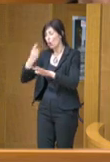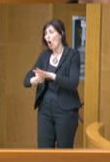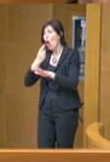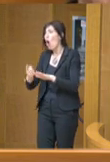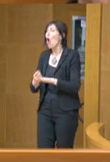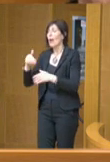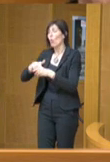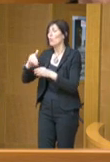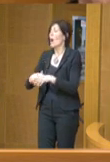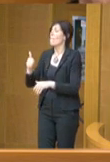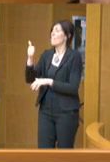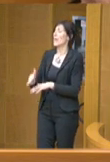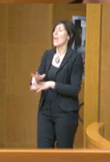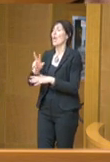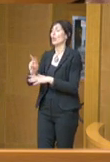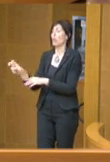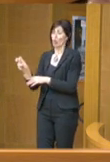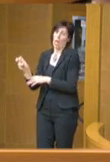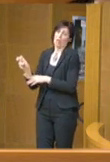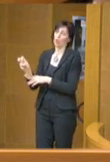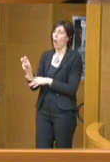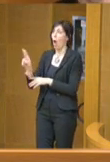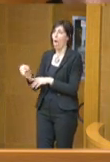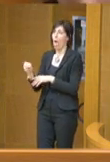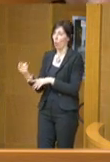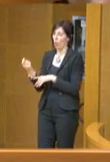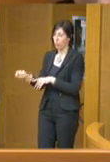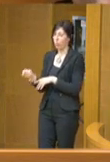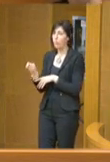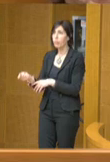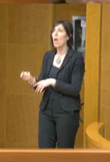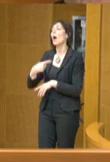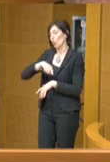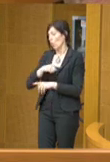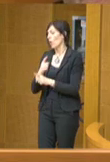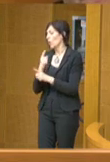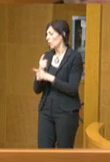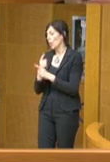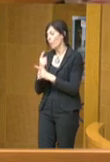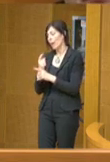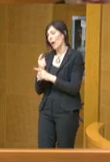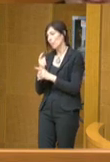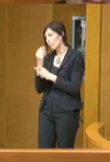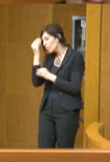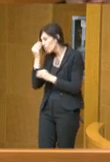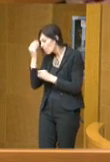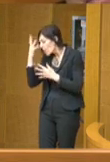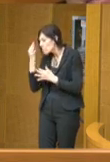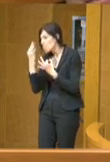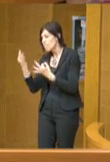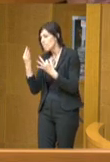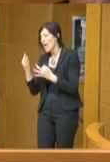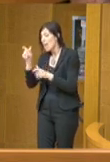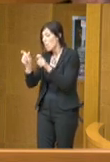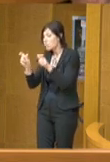su questo apriamo il vaso di Pandora, ci mettiamo la testa, perché come dicevo prima, probabilmente queste persone sono le vere